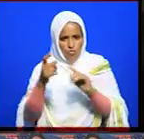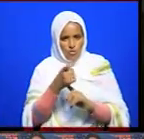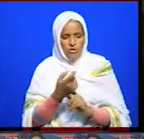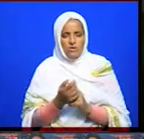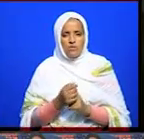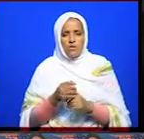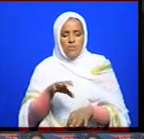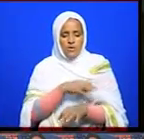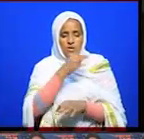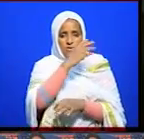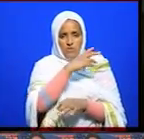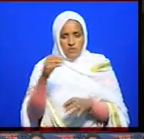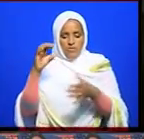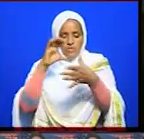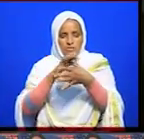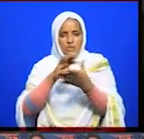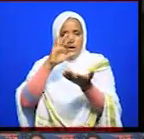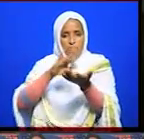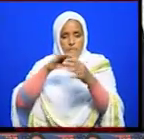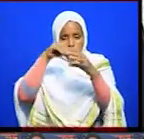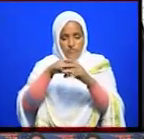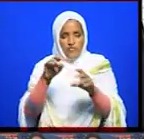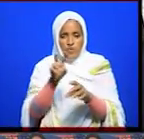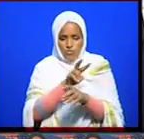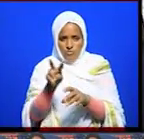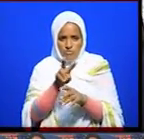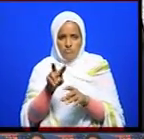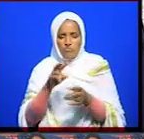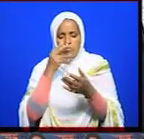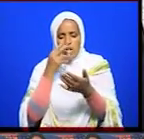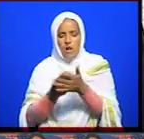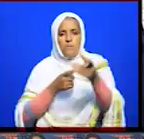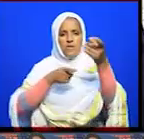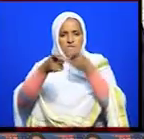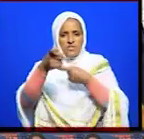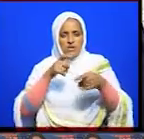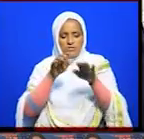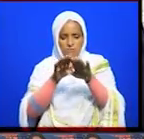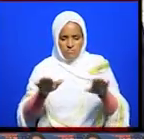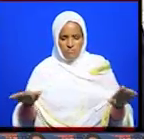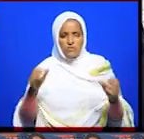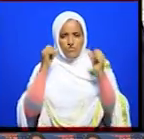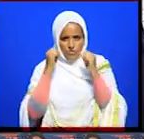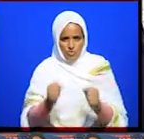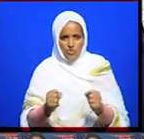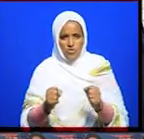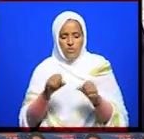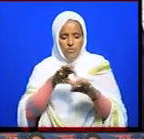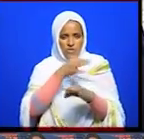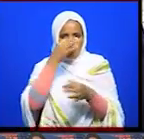ቤተሰብ የሆነ በነፍስና በስጋ መካከል መልካም አስተዳደርን ማስፈን የሚችል ነው።